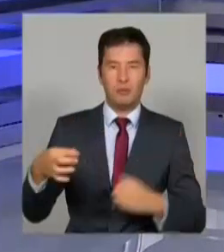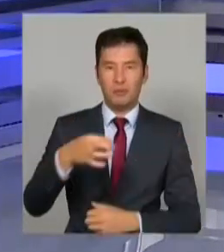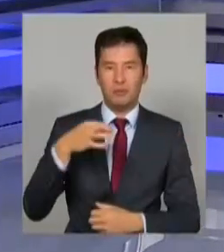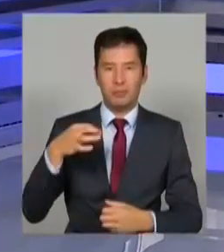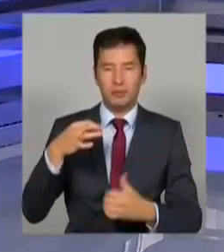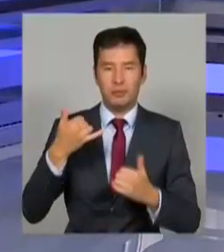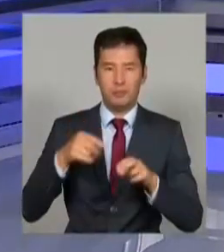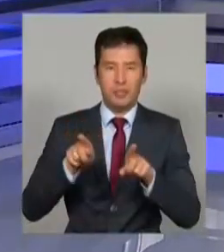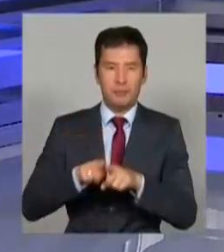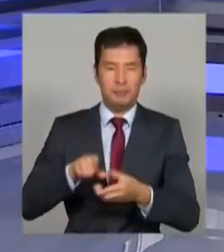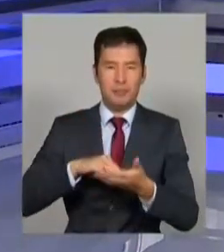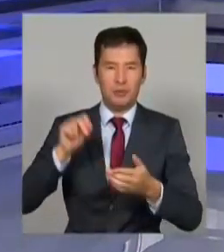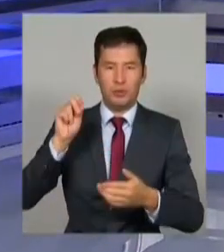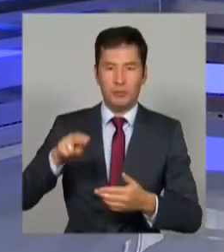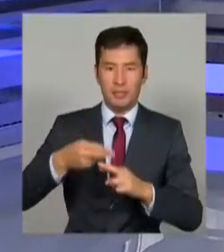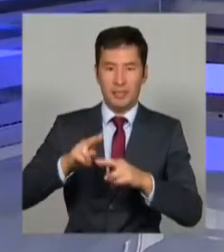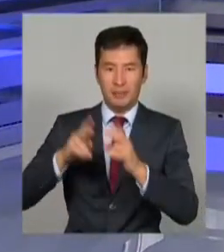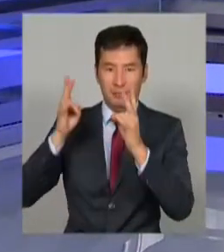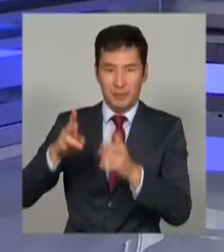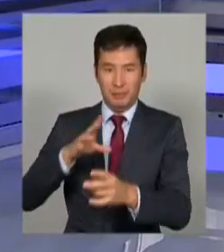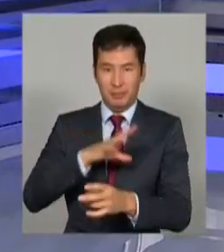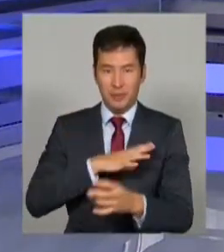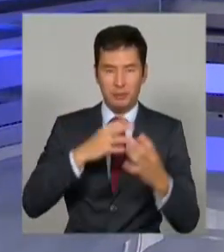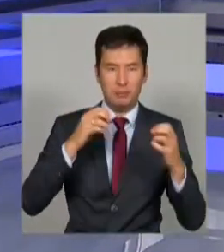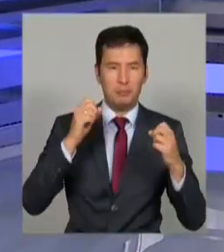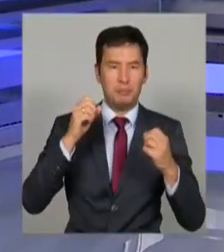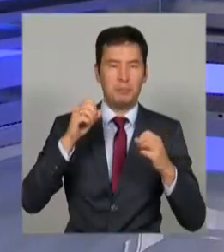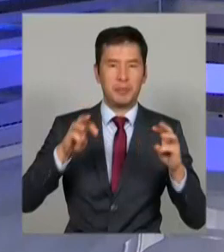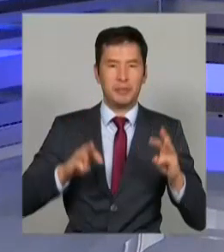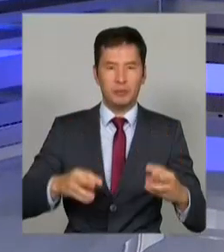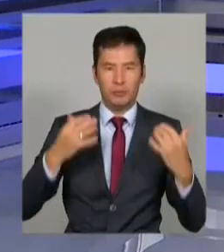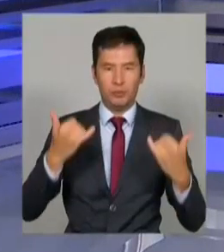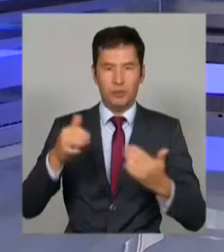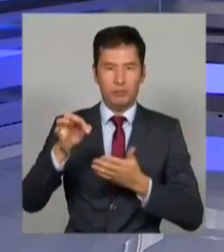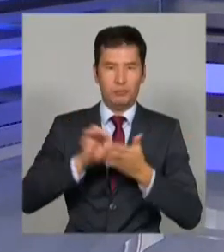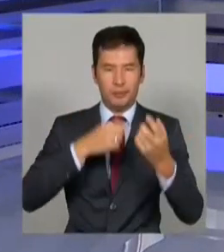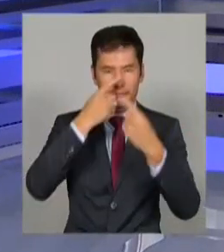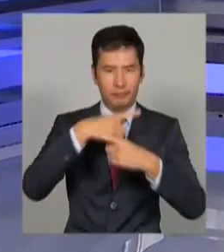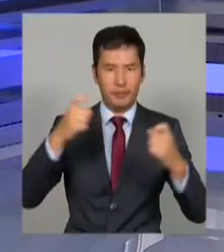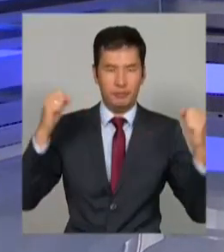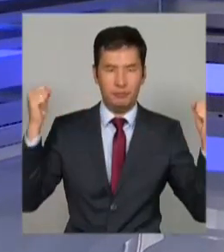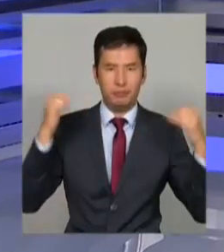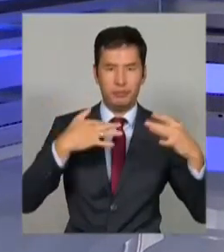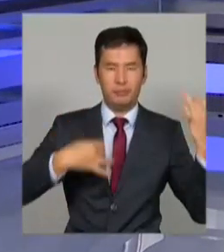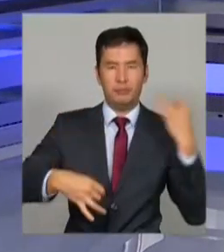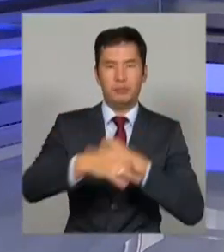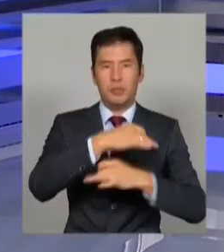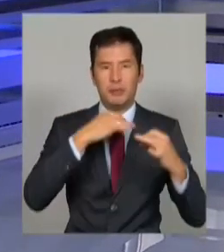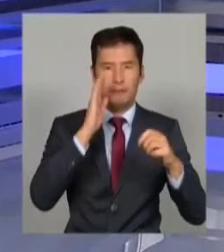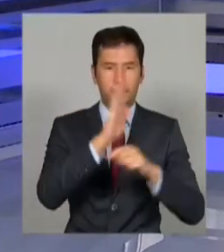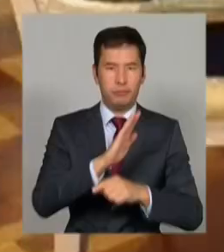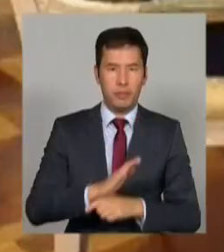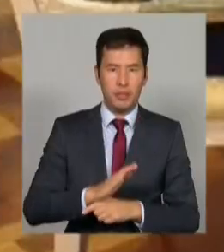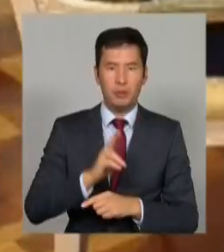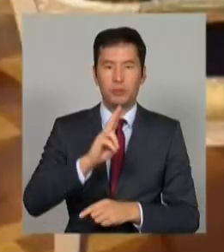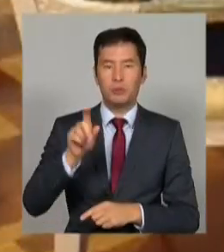байланысты шараларды тез қолға алуды тапсырды. Президент шұғыл жиналыс өткізіп, алдымен қайғылы оқиға салдарынан қаза тапқан азаматтардың